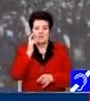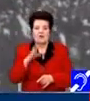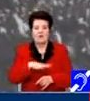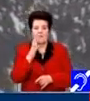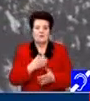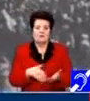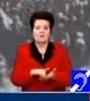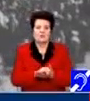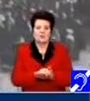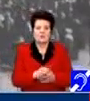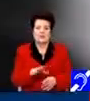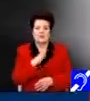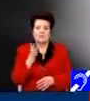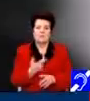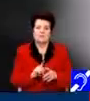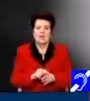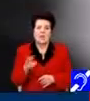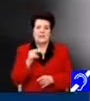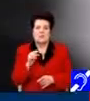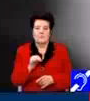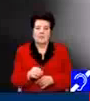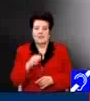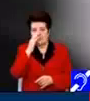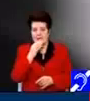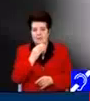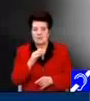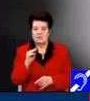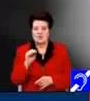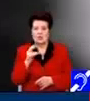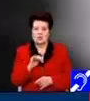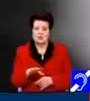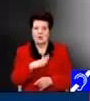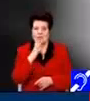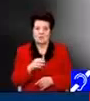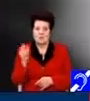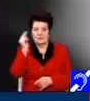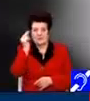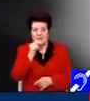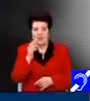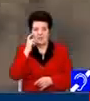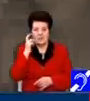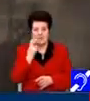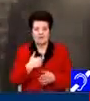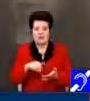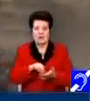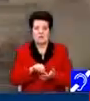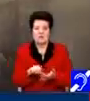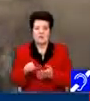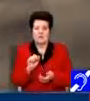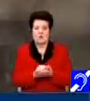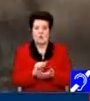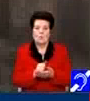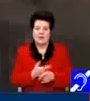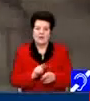reactivat societatea basarabeană Deșteptarea. Fratele Sergiu a absolvit Institutul Comercial din Kiev și a fost unul dintre economiștii care a participat la elaborarea